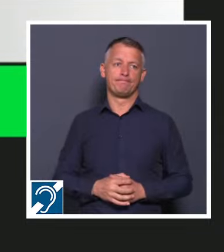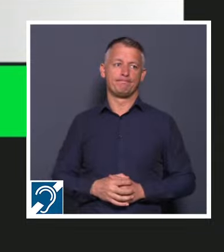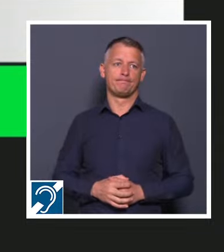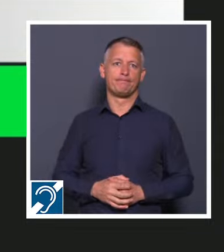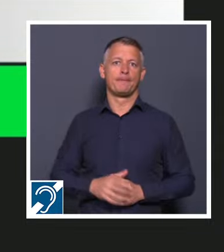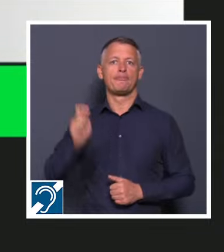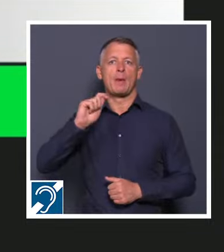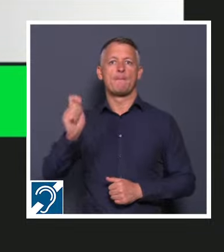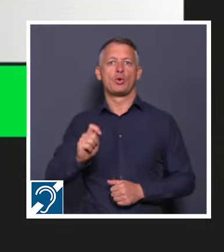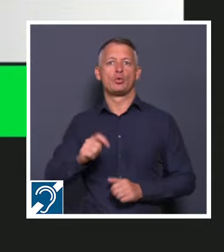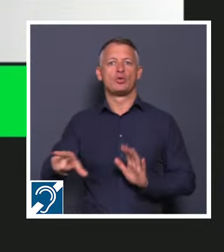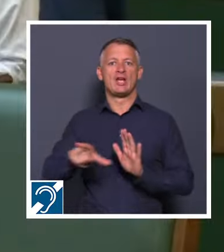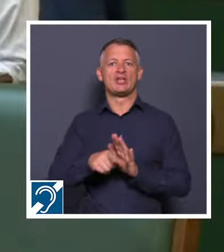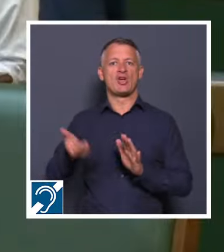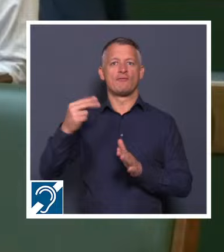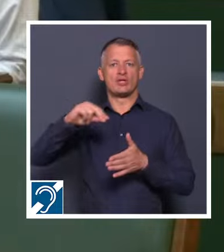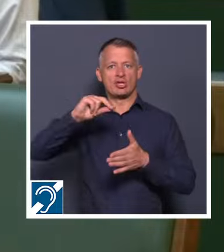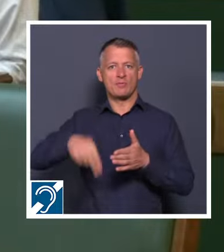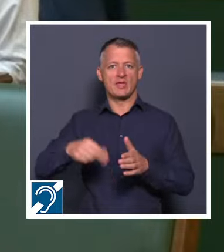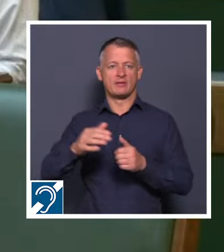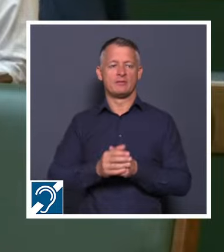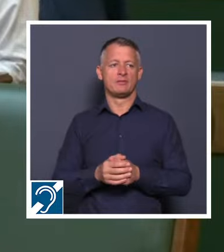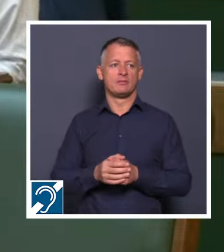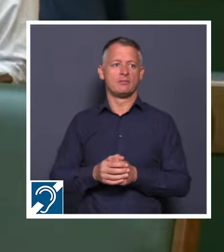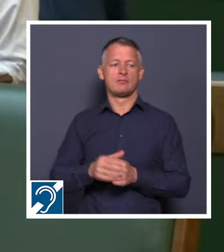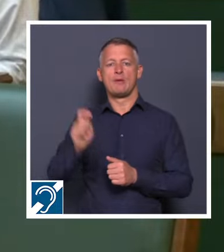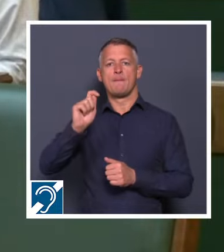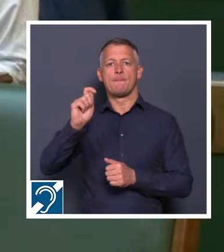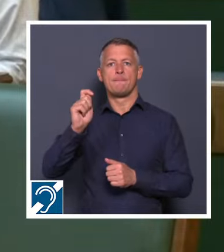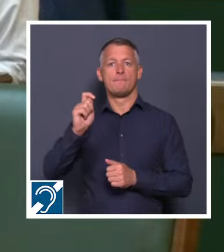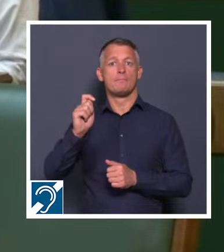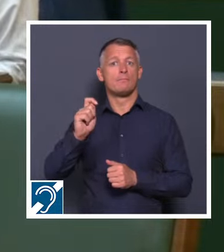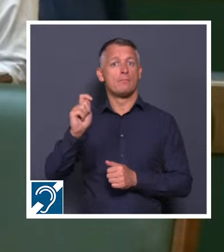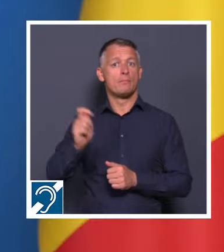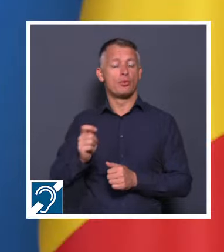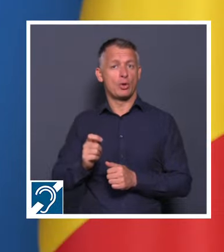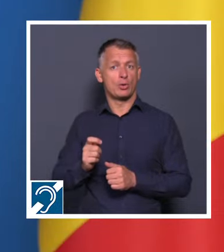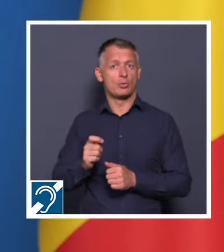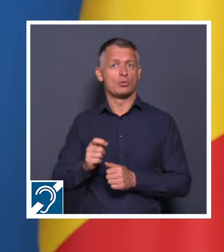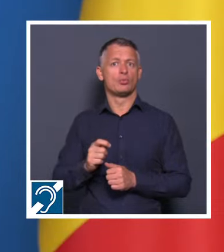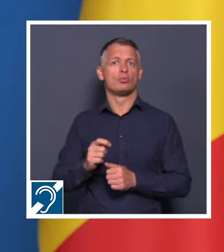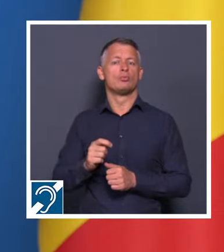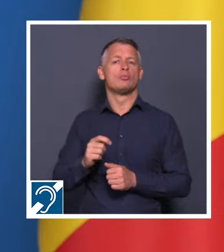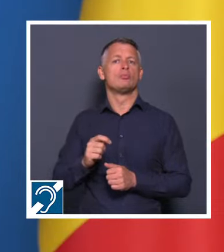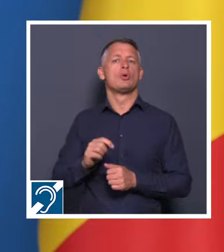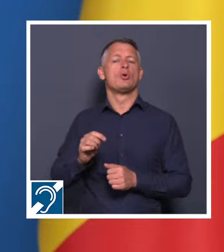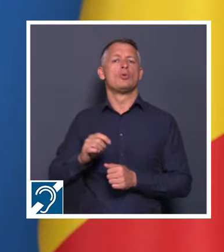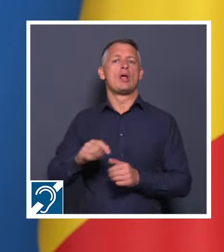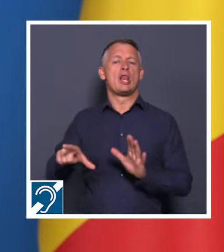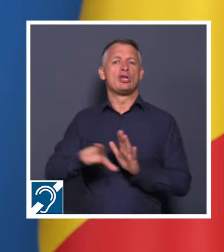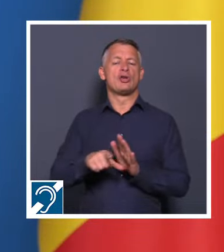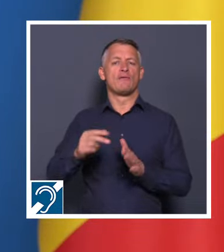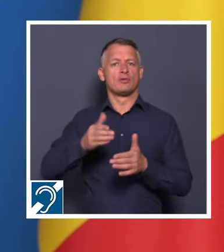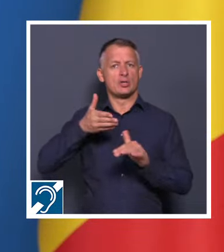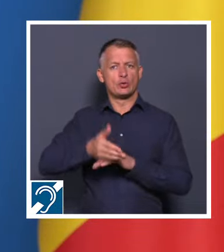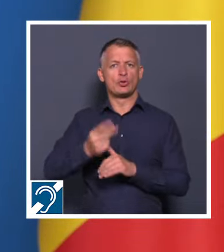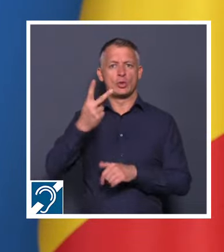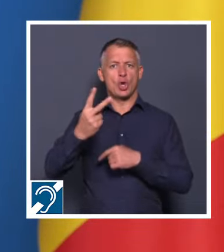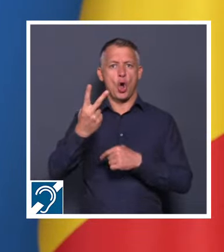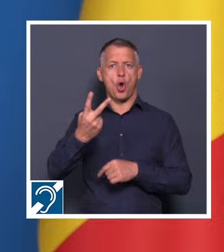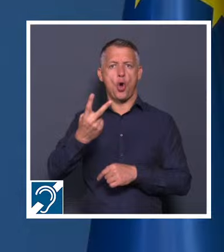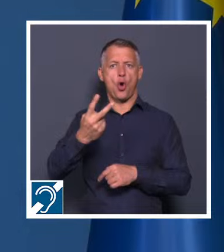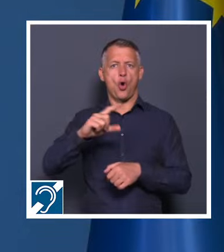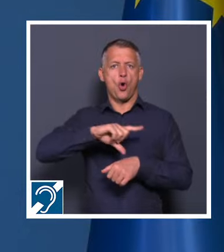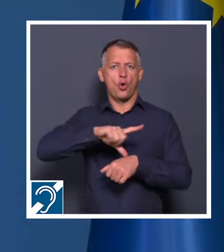Proiectul de lege a fost adoptat. Proiectul de lege a trecut de Senat cu majoritate de voturi la câteva ore după ce a fost adoptat în ședința de